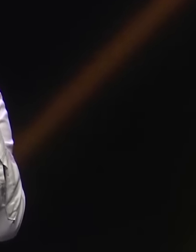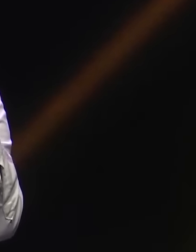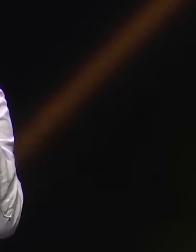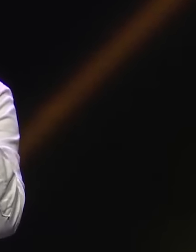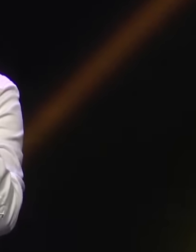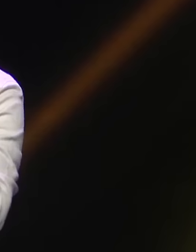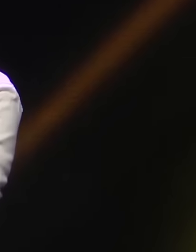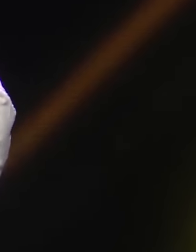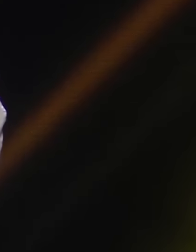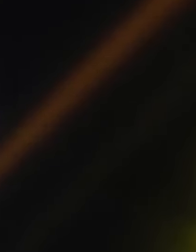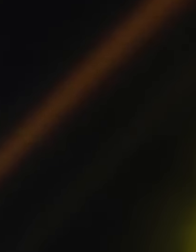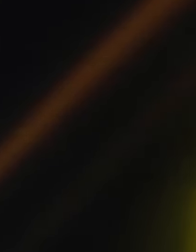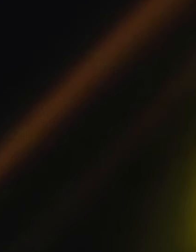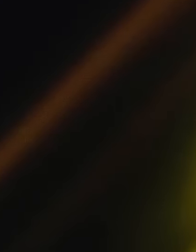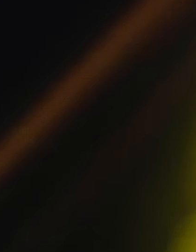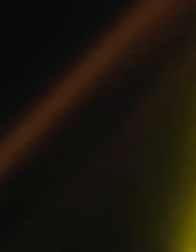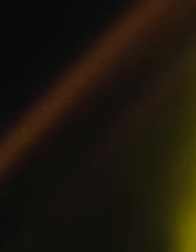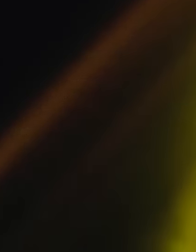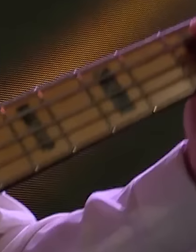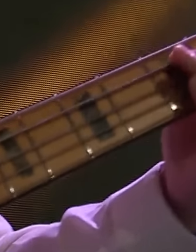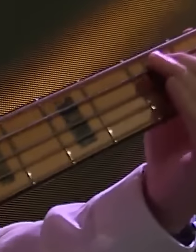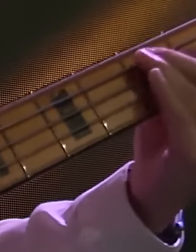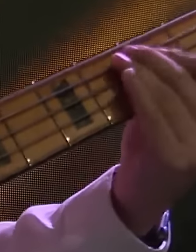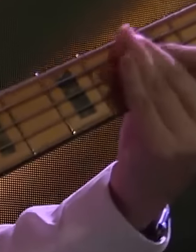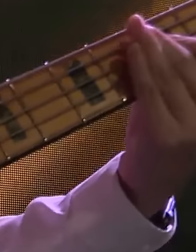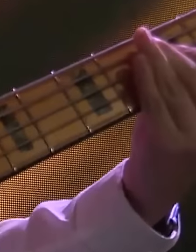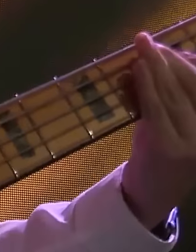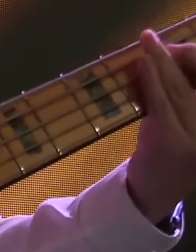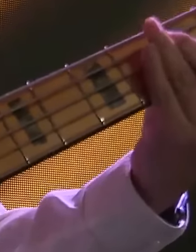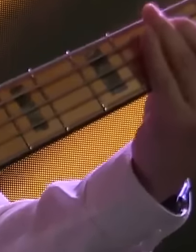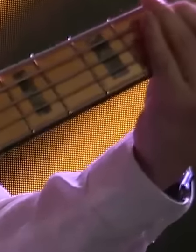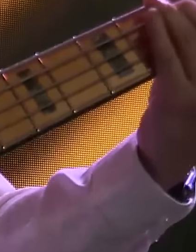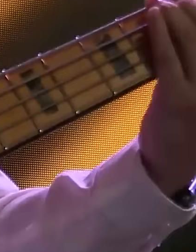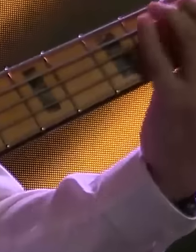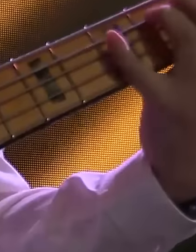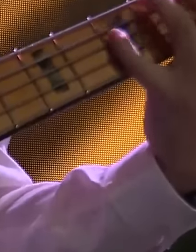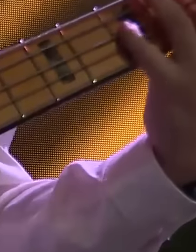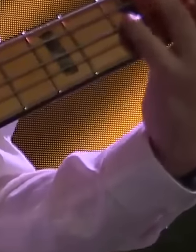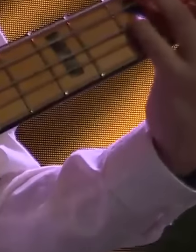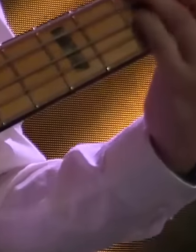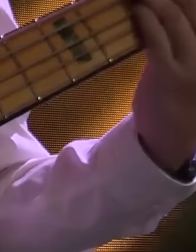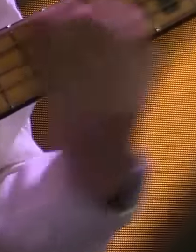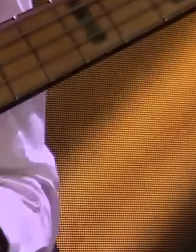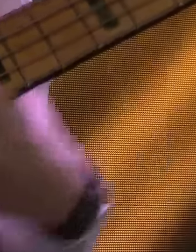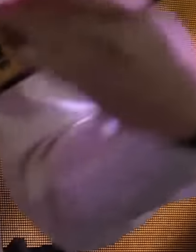menyembuhkan yang terluka. Ku kan tenang bersama